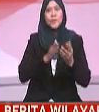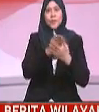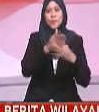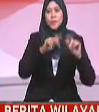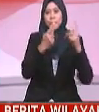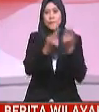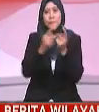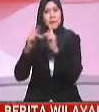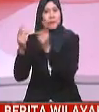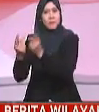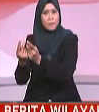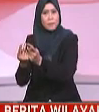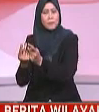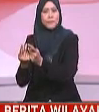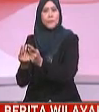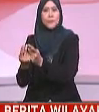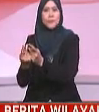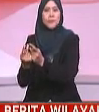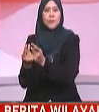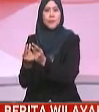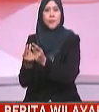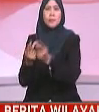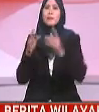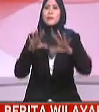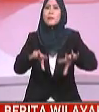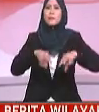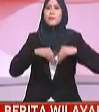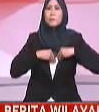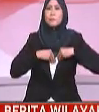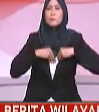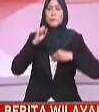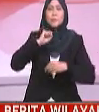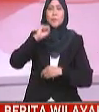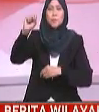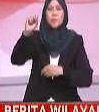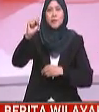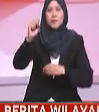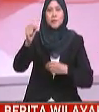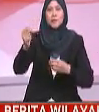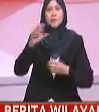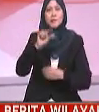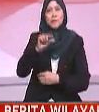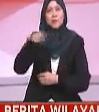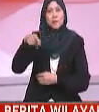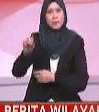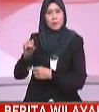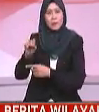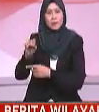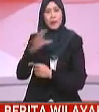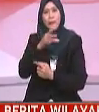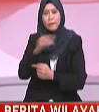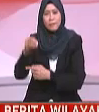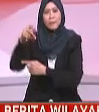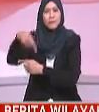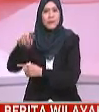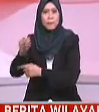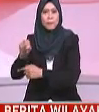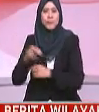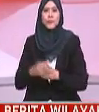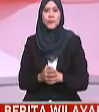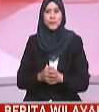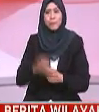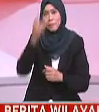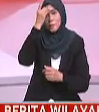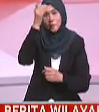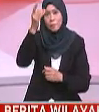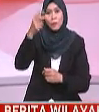parti-parti yang menerima perjuangan gabungan rakyat Sabah ataupun Perikatan Nasional. Dato' Haji